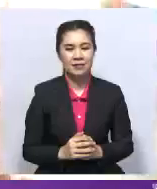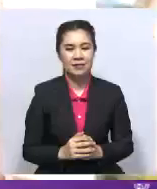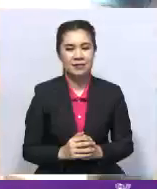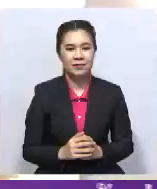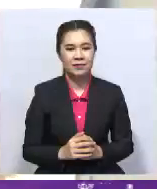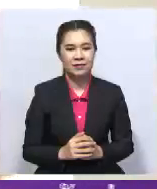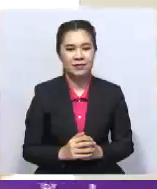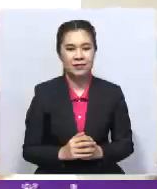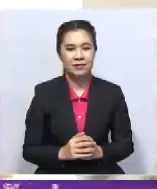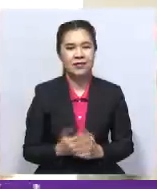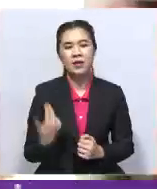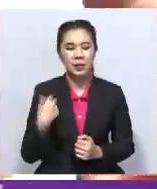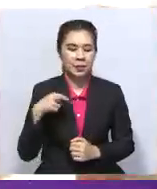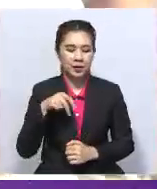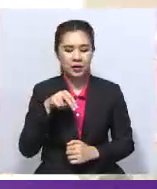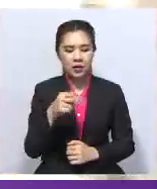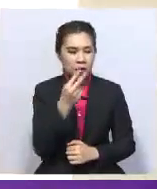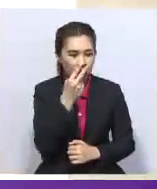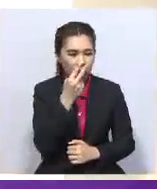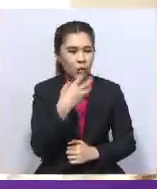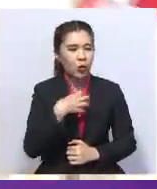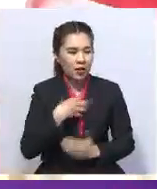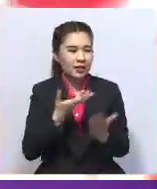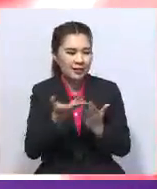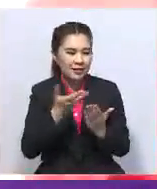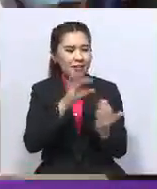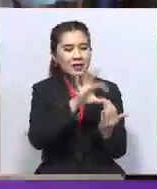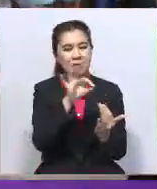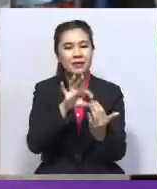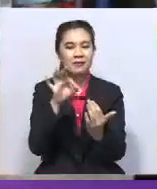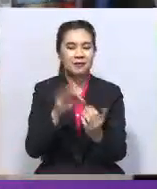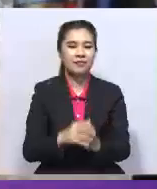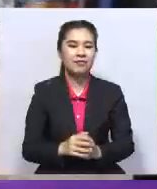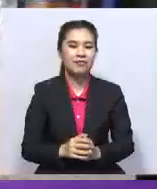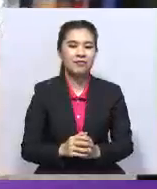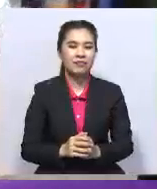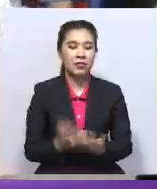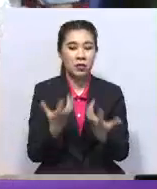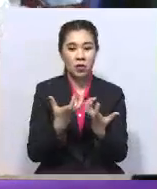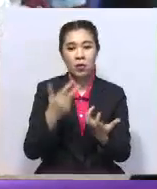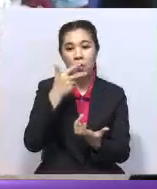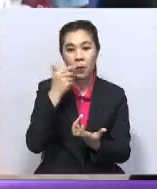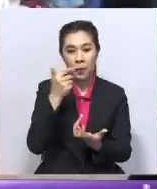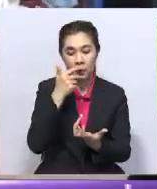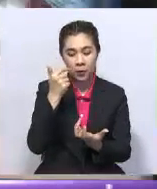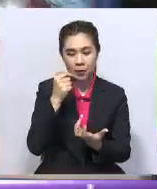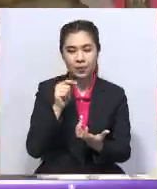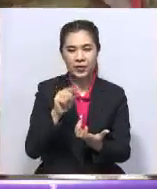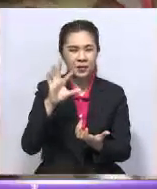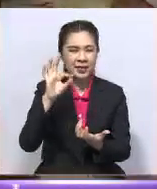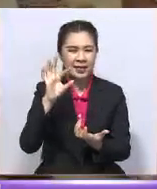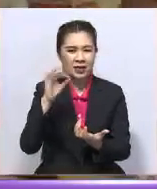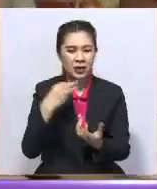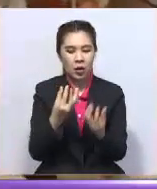ไม่อะค่ะก็เดินดูมีอะไรอยากซื้อก็ซื้ออะไรอย่างเงี้ยค่ะ ส่วนของหวานนะคะอย่างขนมเข่งอยู่